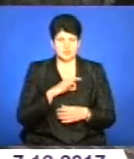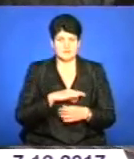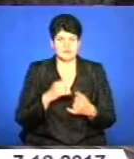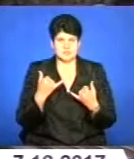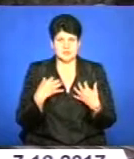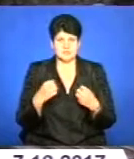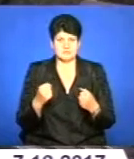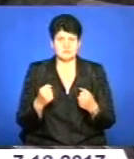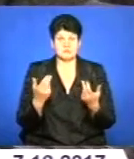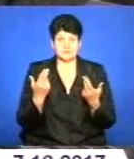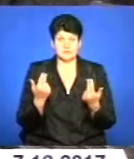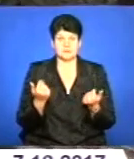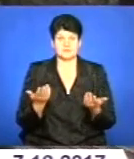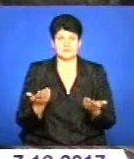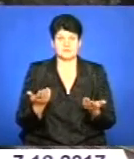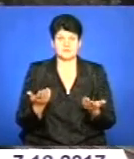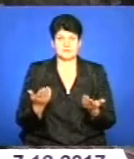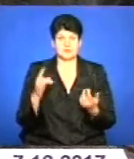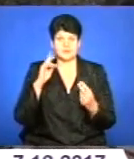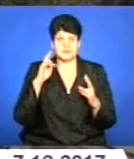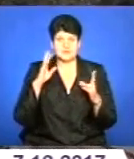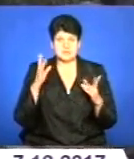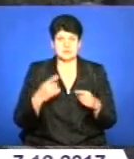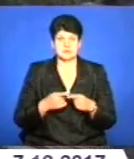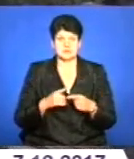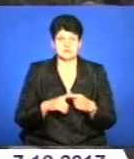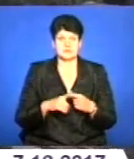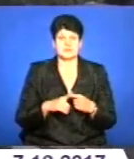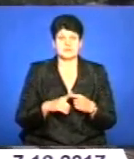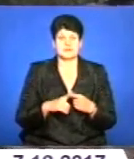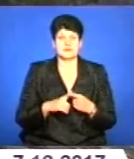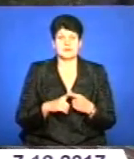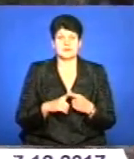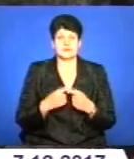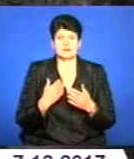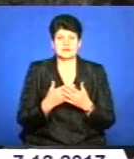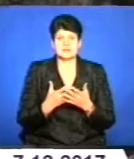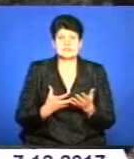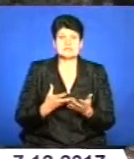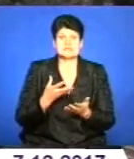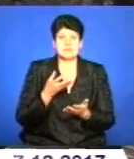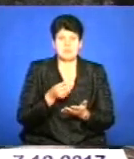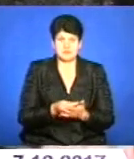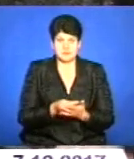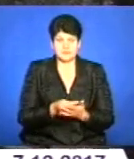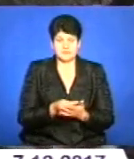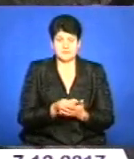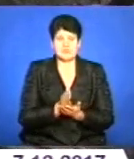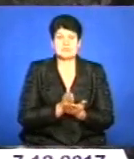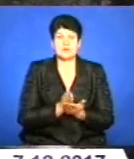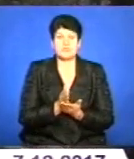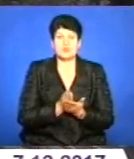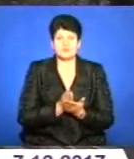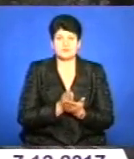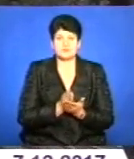зараз забрали? Ну а як же? Що ви не знаєте то? То, що якраз заплатив за